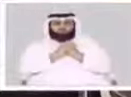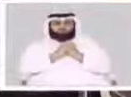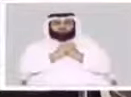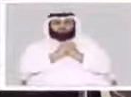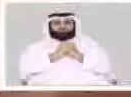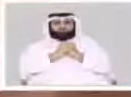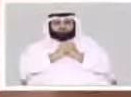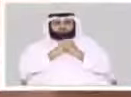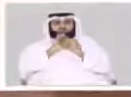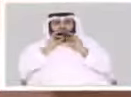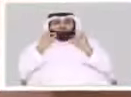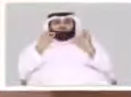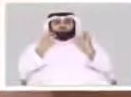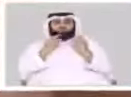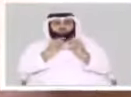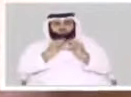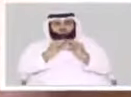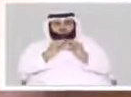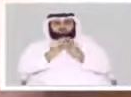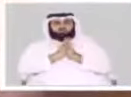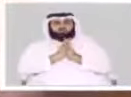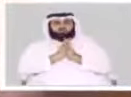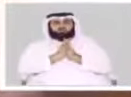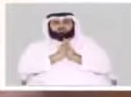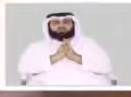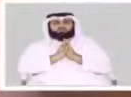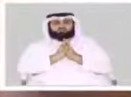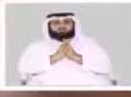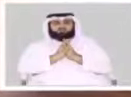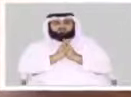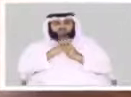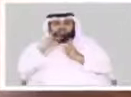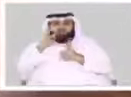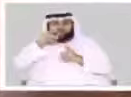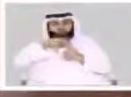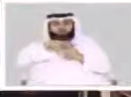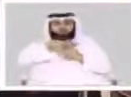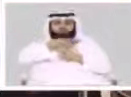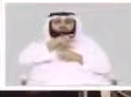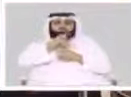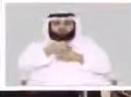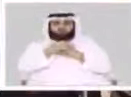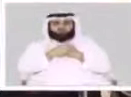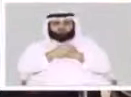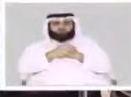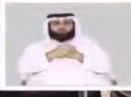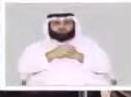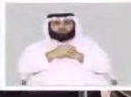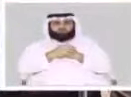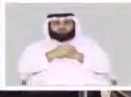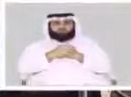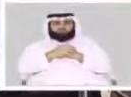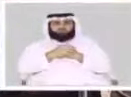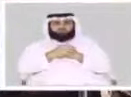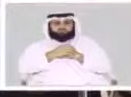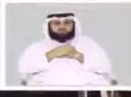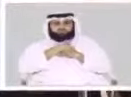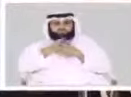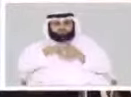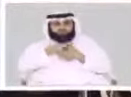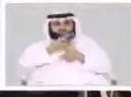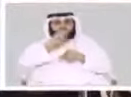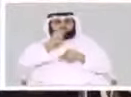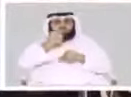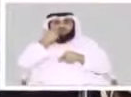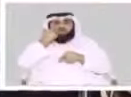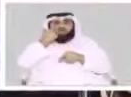تنتشر في المجتمع إلا من خلال نقض هذه العقود. وهذه عقوبة. هذه عقوبة. نعم. عقوبة عاجلة. نعم.